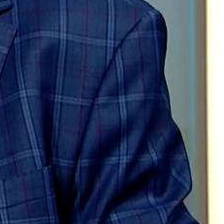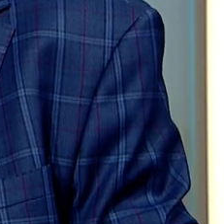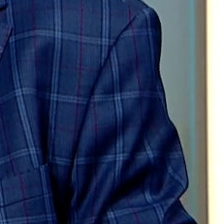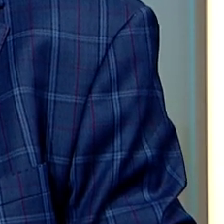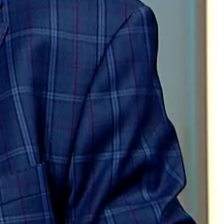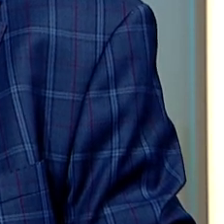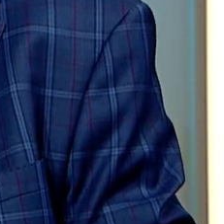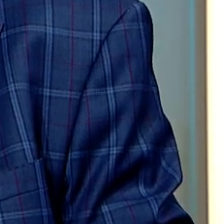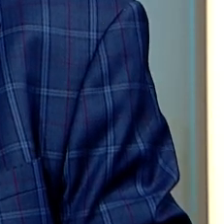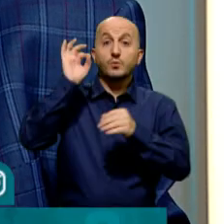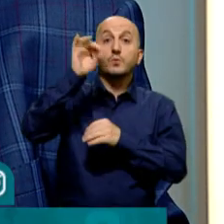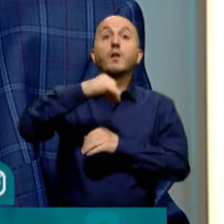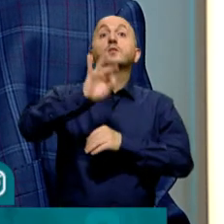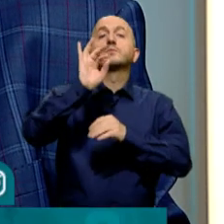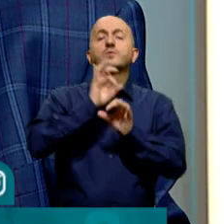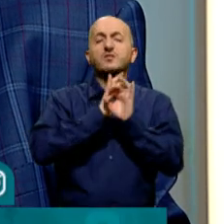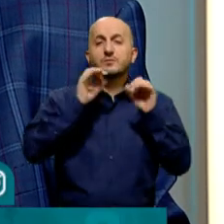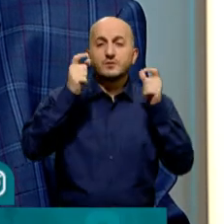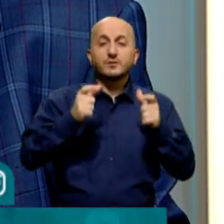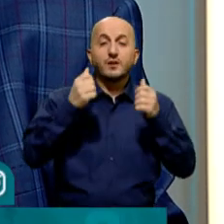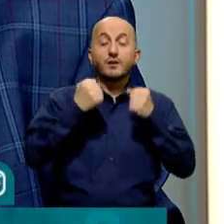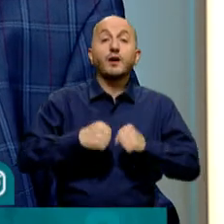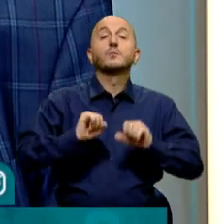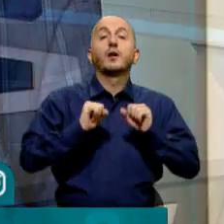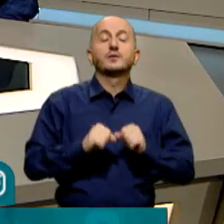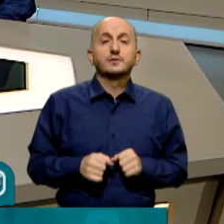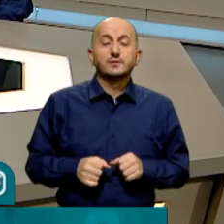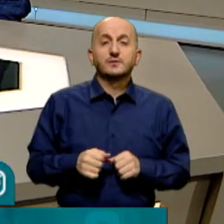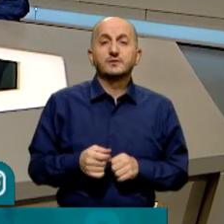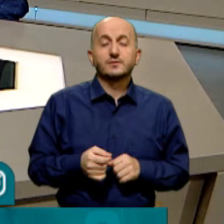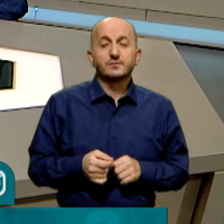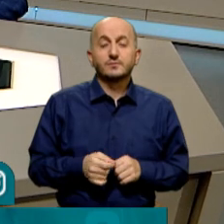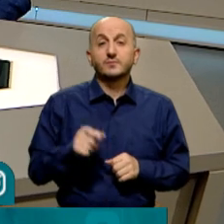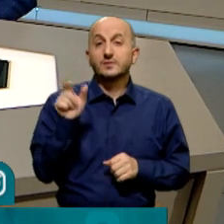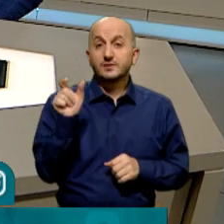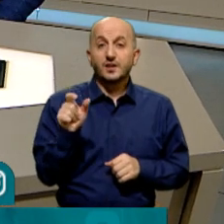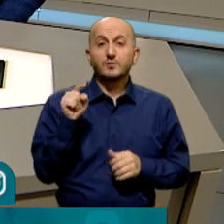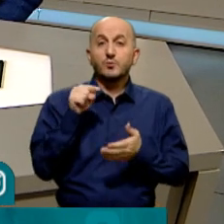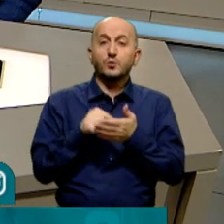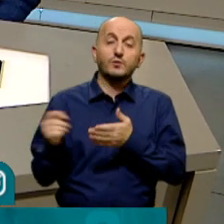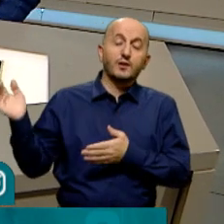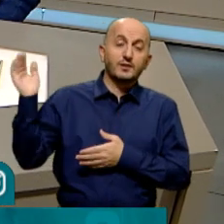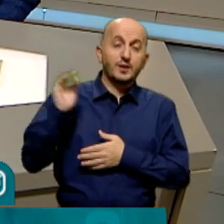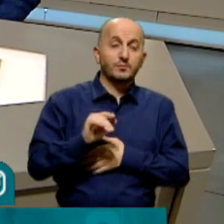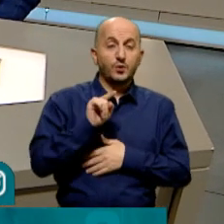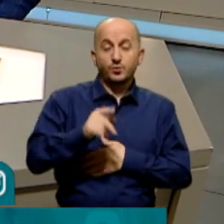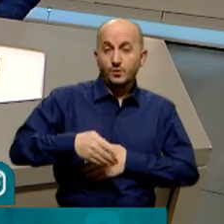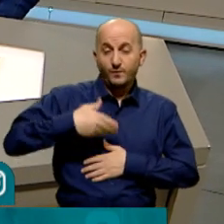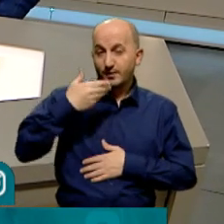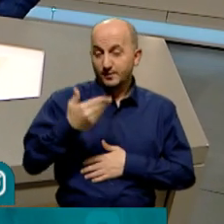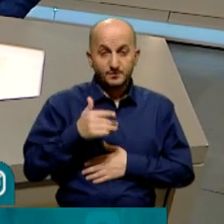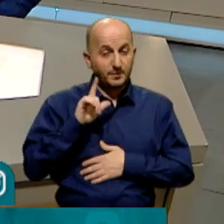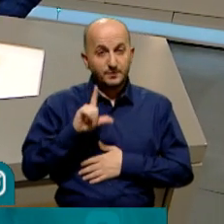İslam'ın ulaşmayacağı hiçbir yer kalmaz. Ama kelime bu noktaya gelmişken şunu ifade etmekten